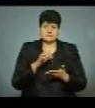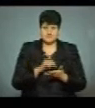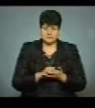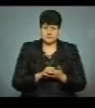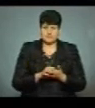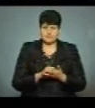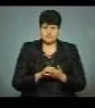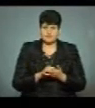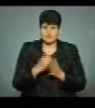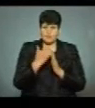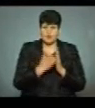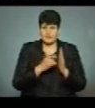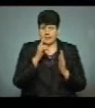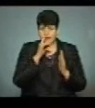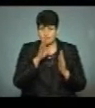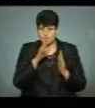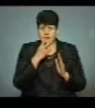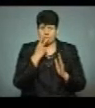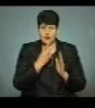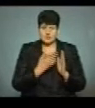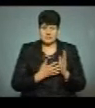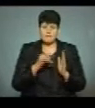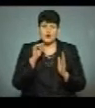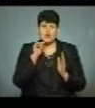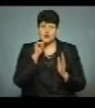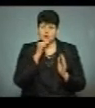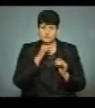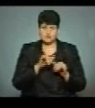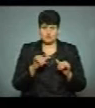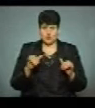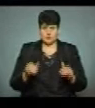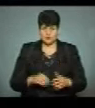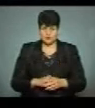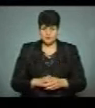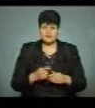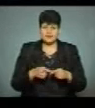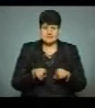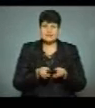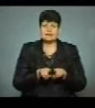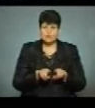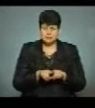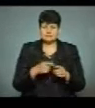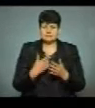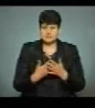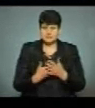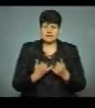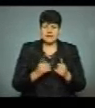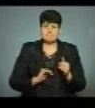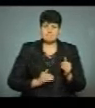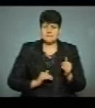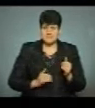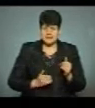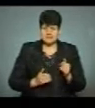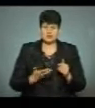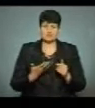по рейтингу, досить непогані показники по економічному розвитку. Це також сигнал для бізнесу, для